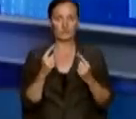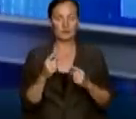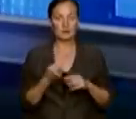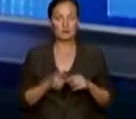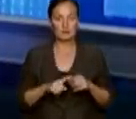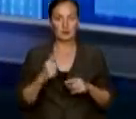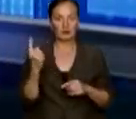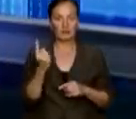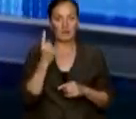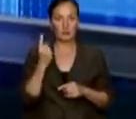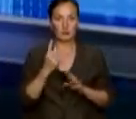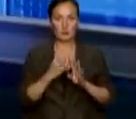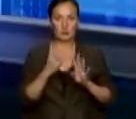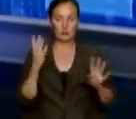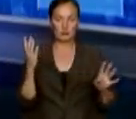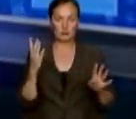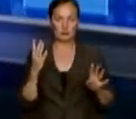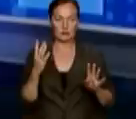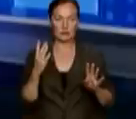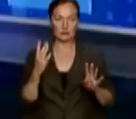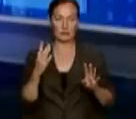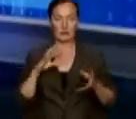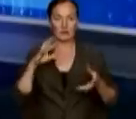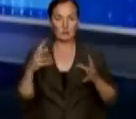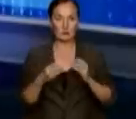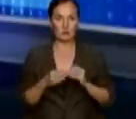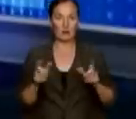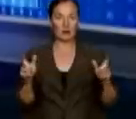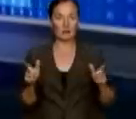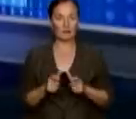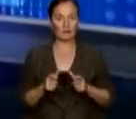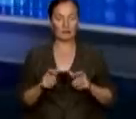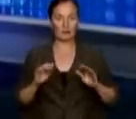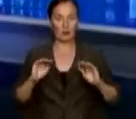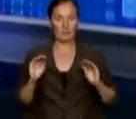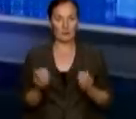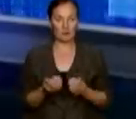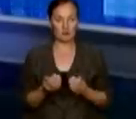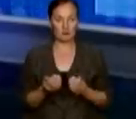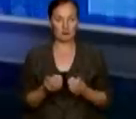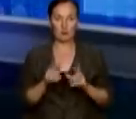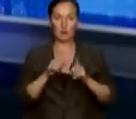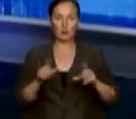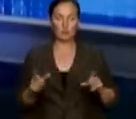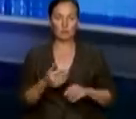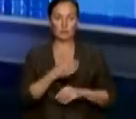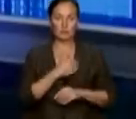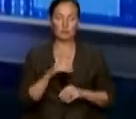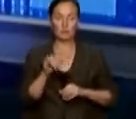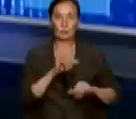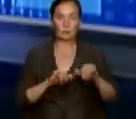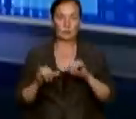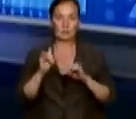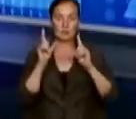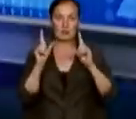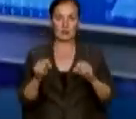першу чергу, як результат карантинних обмежень. Літній період, період відпусток, люди хочуть кудись їхати відпочивати.